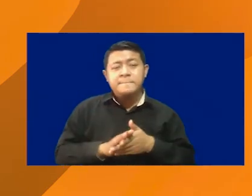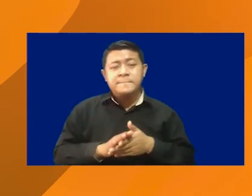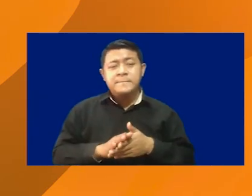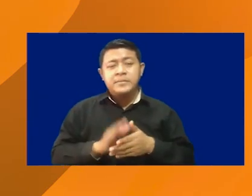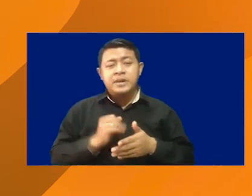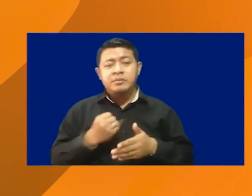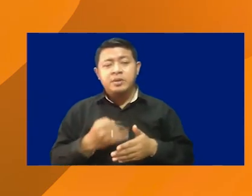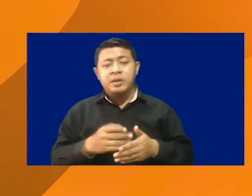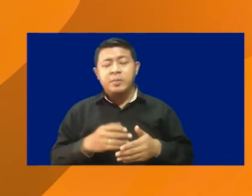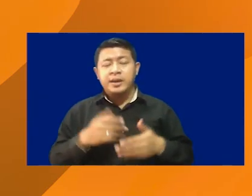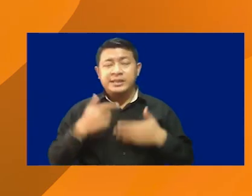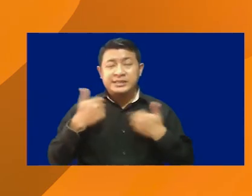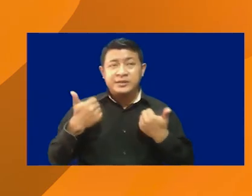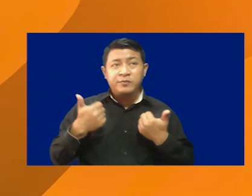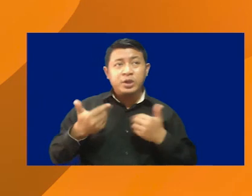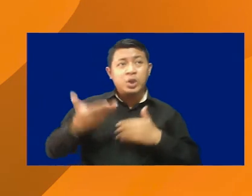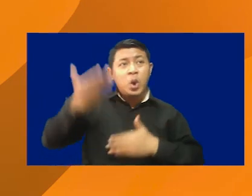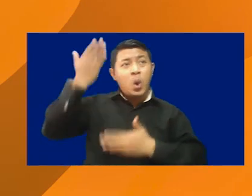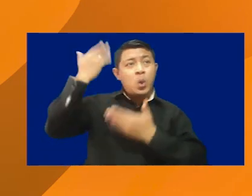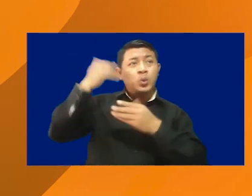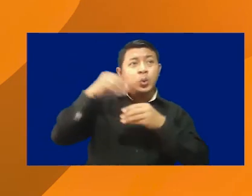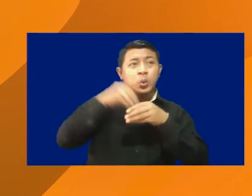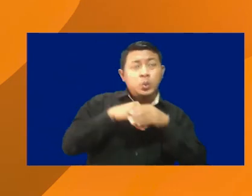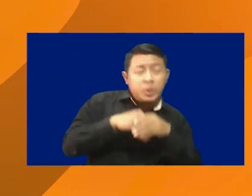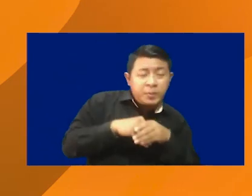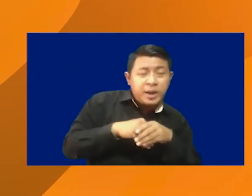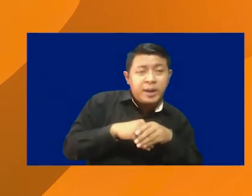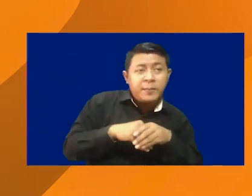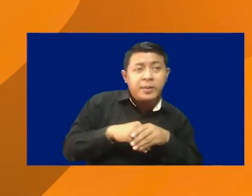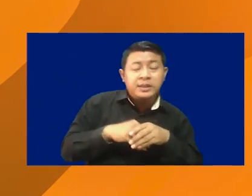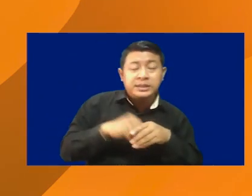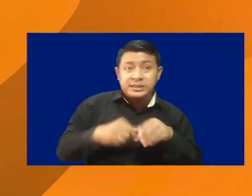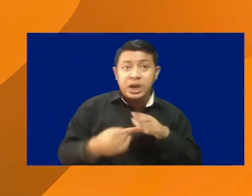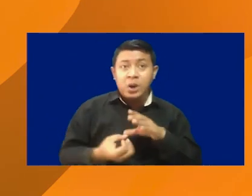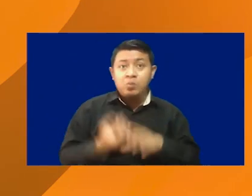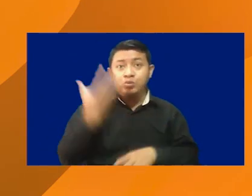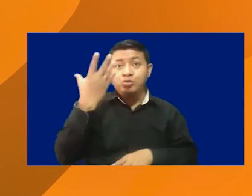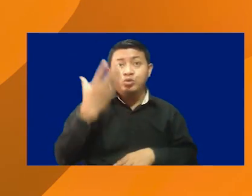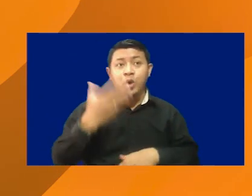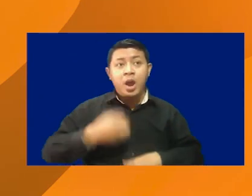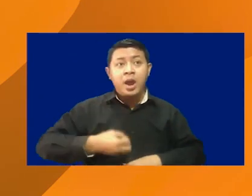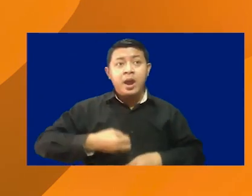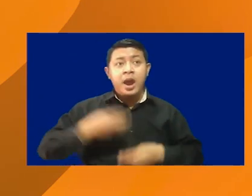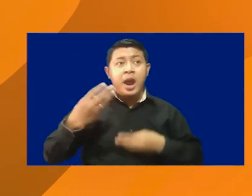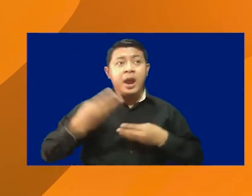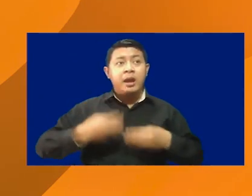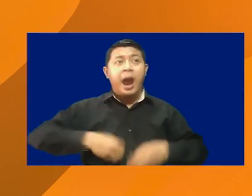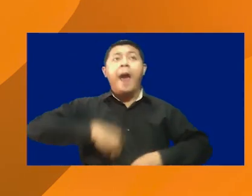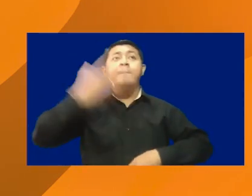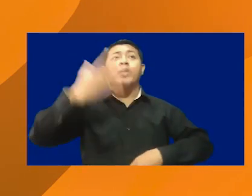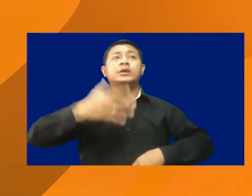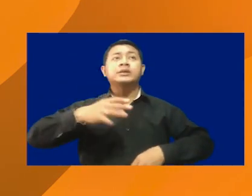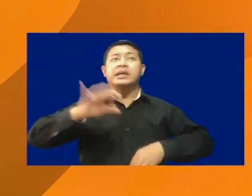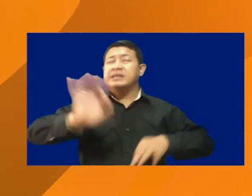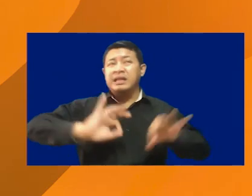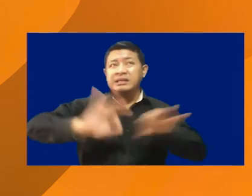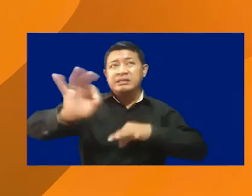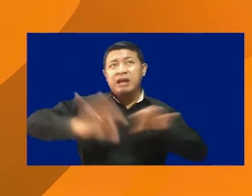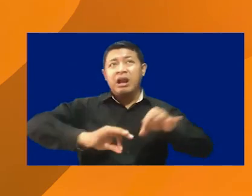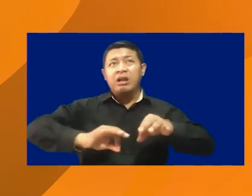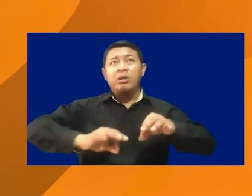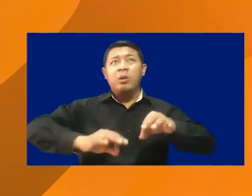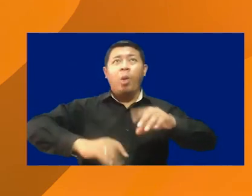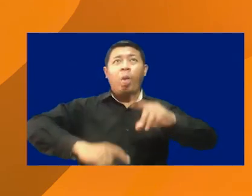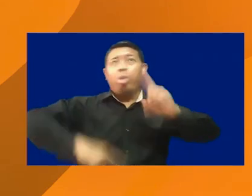tertutup, pendiam, dan bahkan ada beberapa sifat yang dulunya terpendam menjadi muncul. Emosi saya menjadi